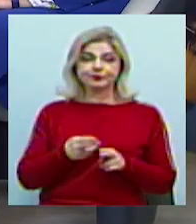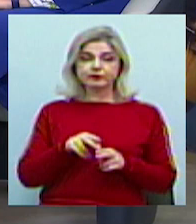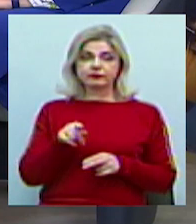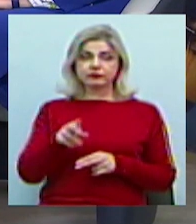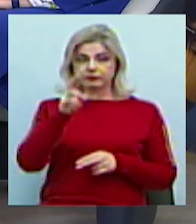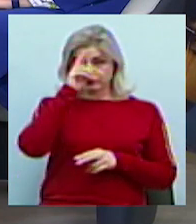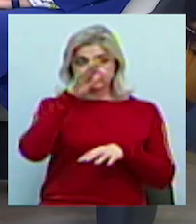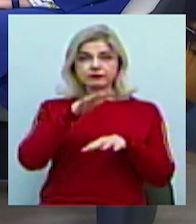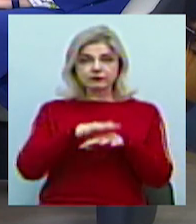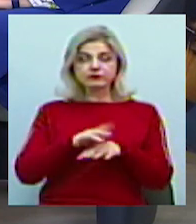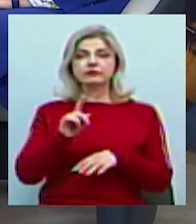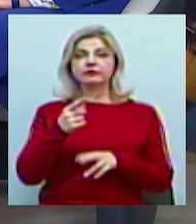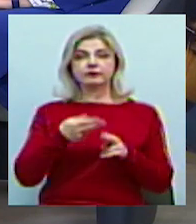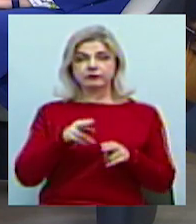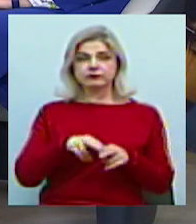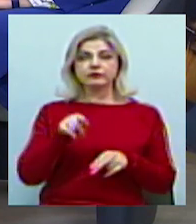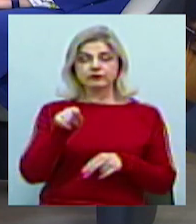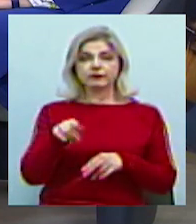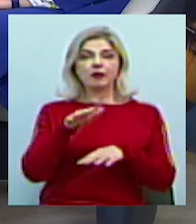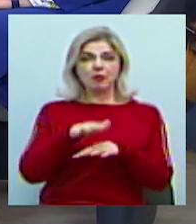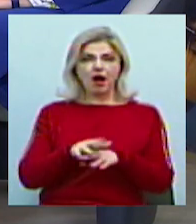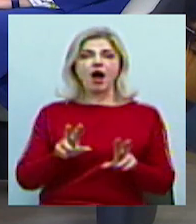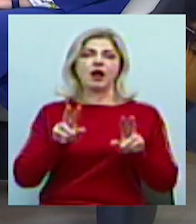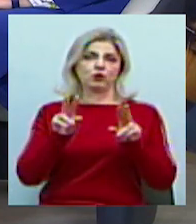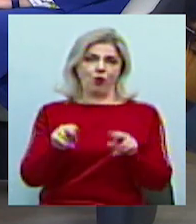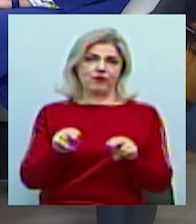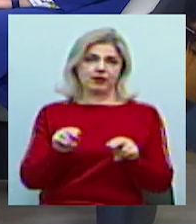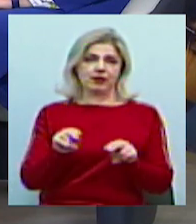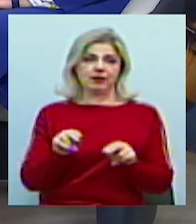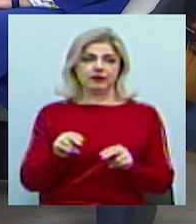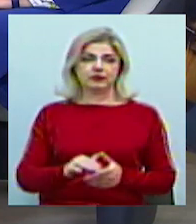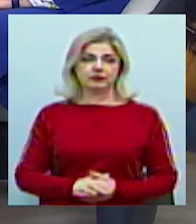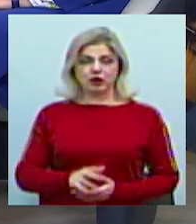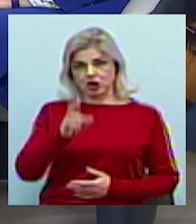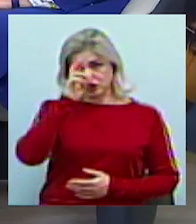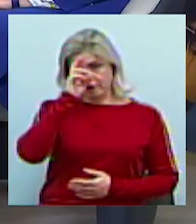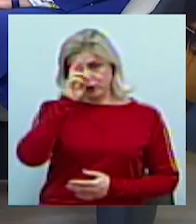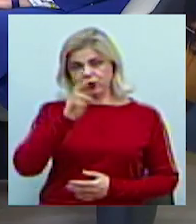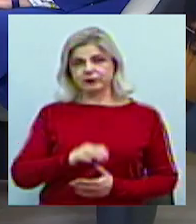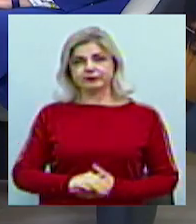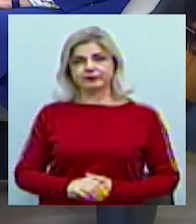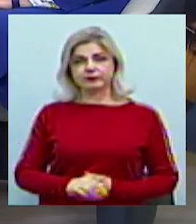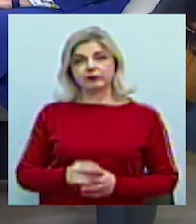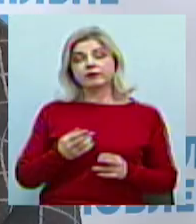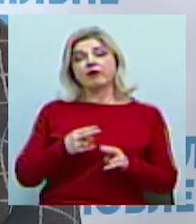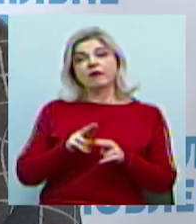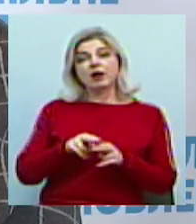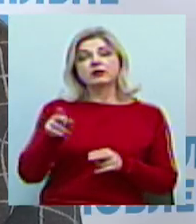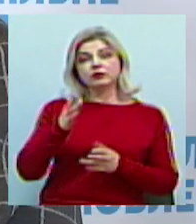обраний тим, тому що це перевірений банк, який гарантований державою. Він є державним банком і